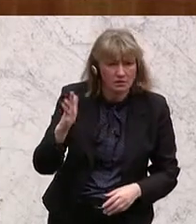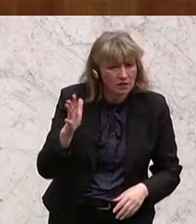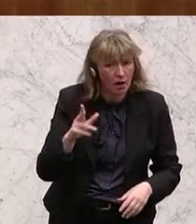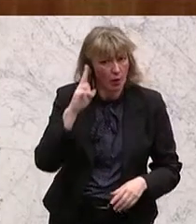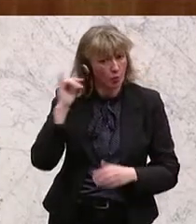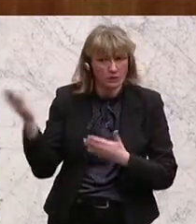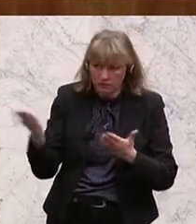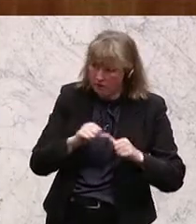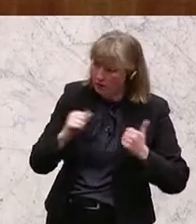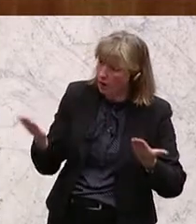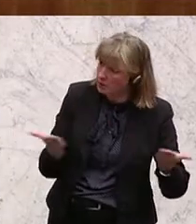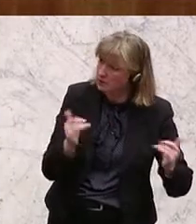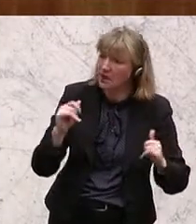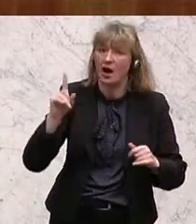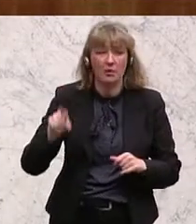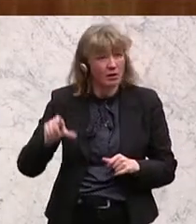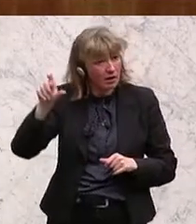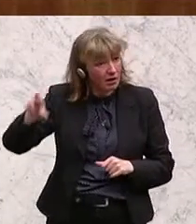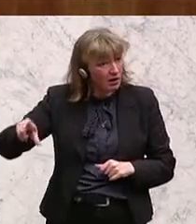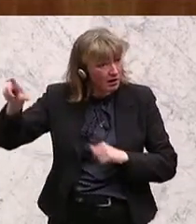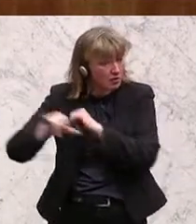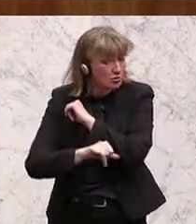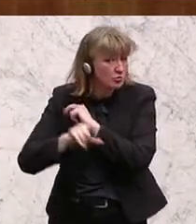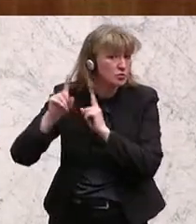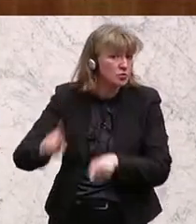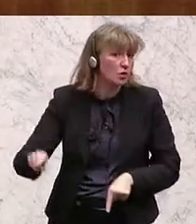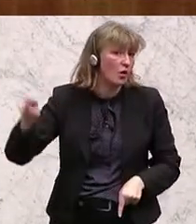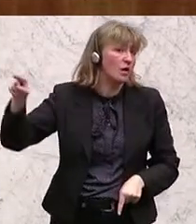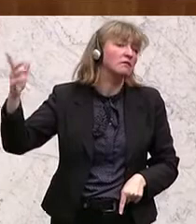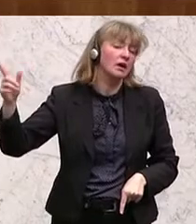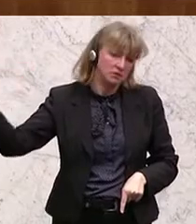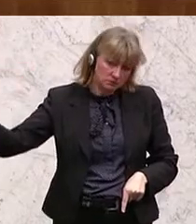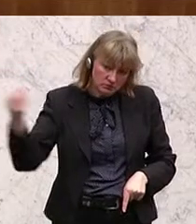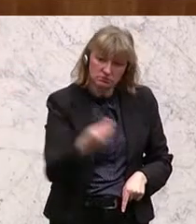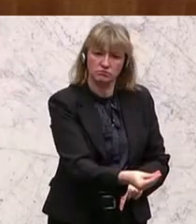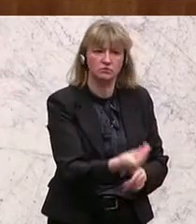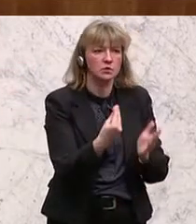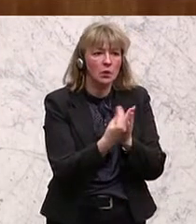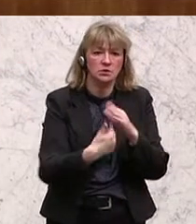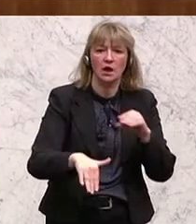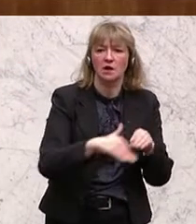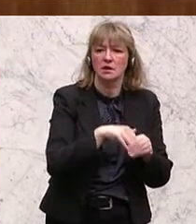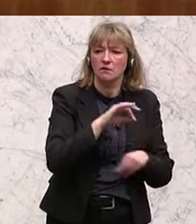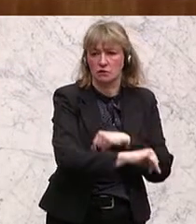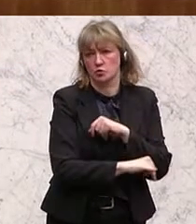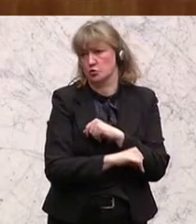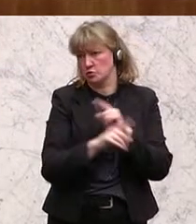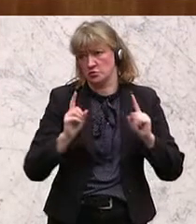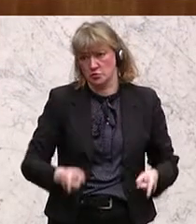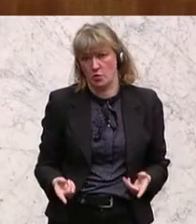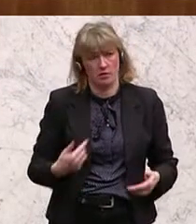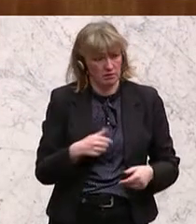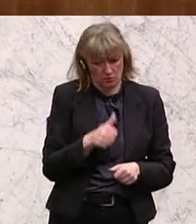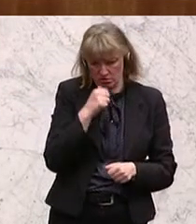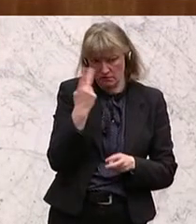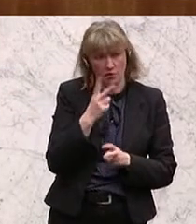aber auch, diese Studierenden sollen sehr wohl einen Beitrag, einen Kostenersatz für das Studium leisten. Es ist nicht einzusehen,